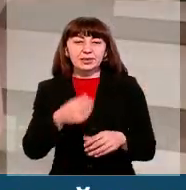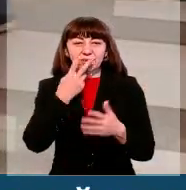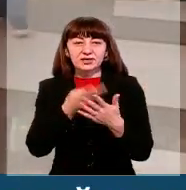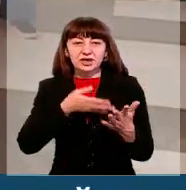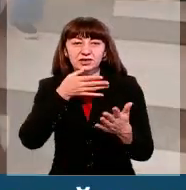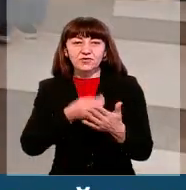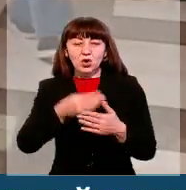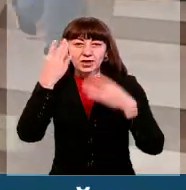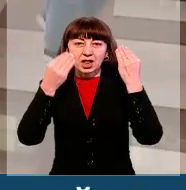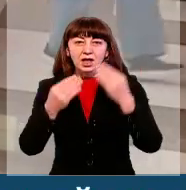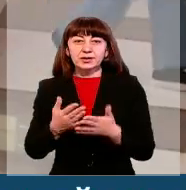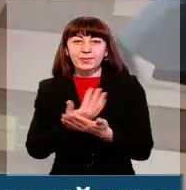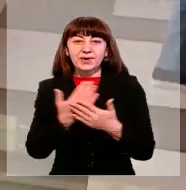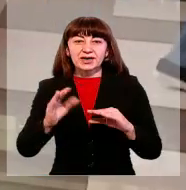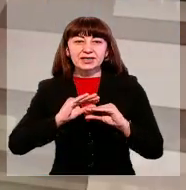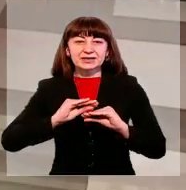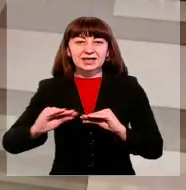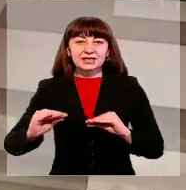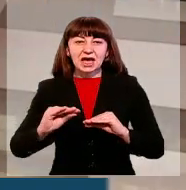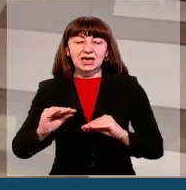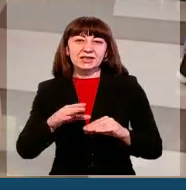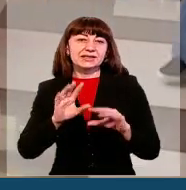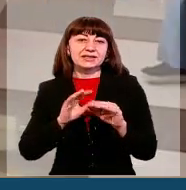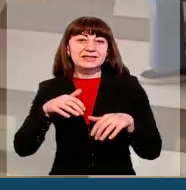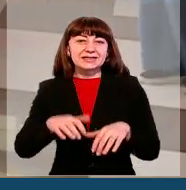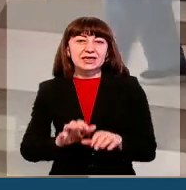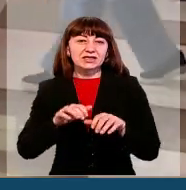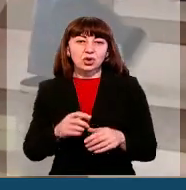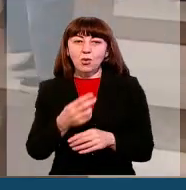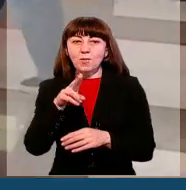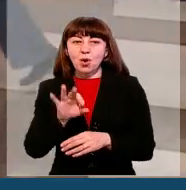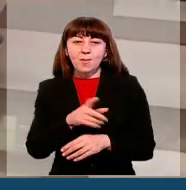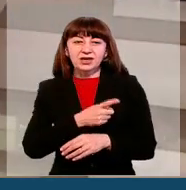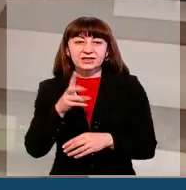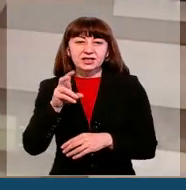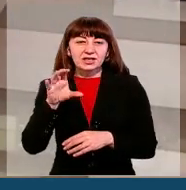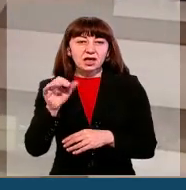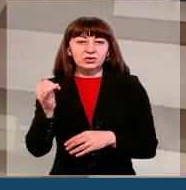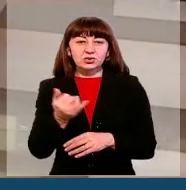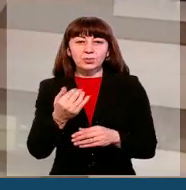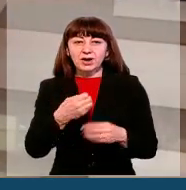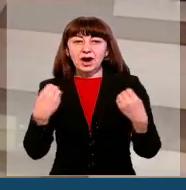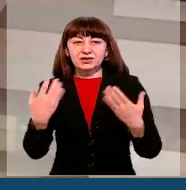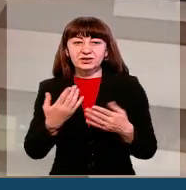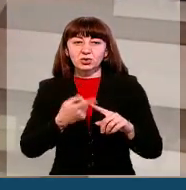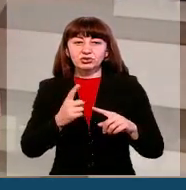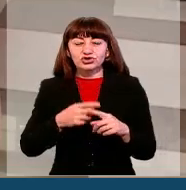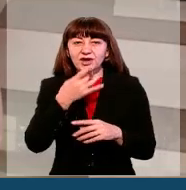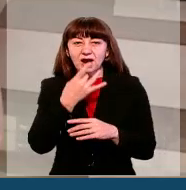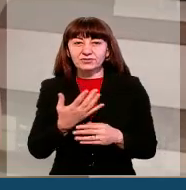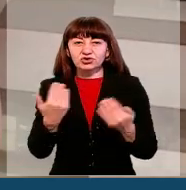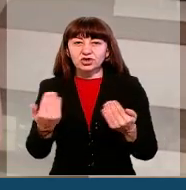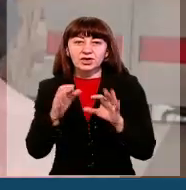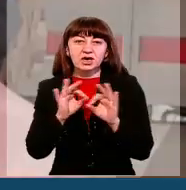бүгін осы мерекеге байланысты мастер-класспен қамыр жайдық. Және де маған осы бүгінгі